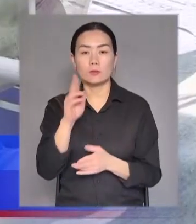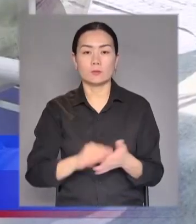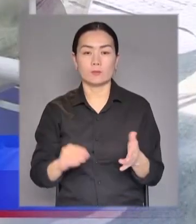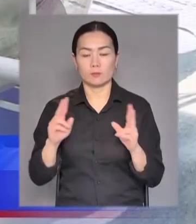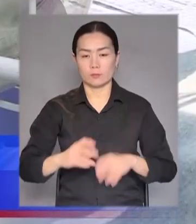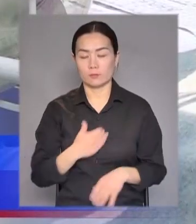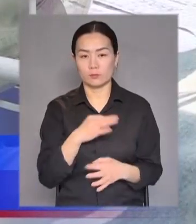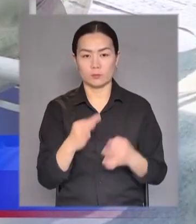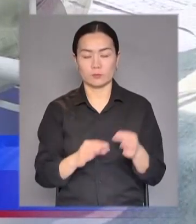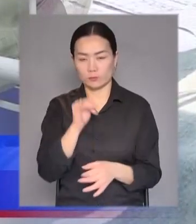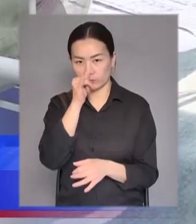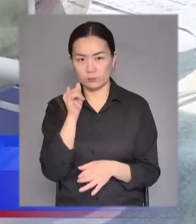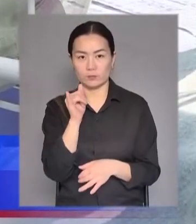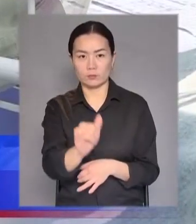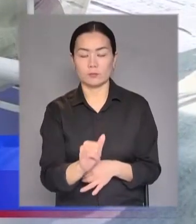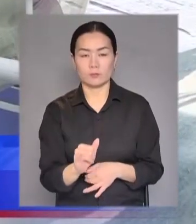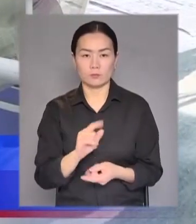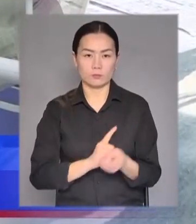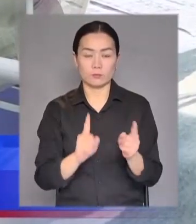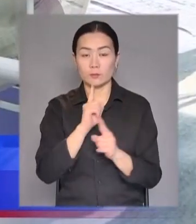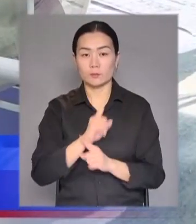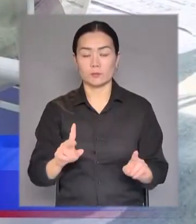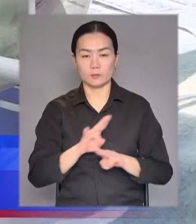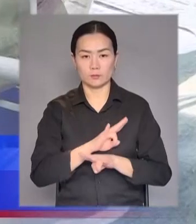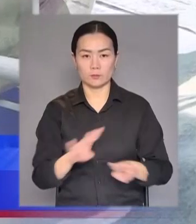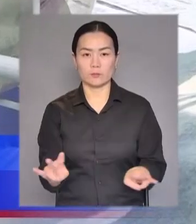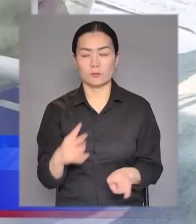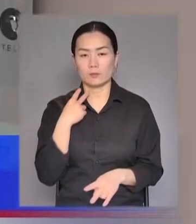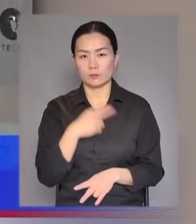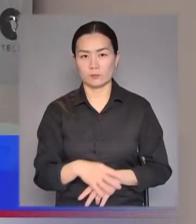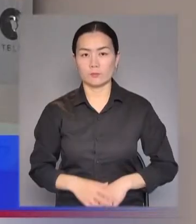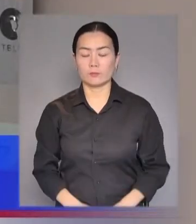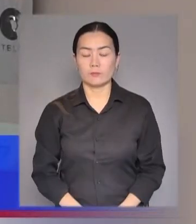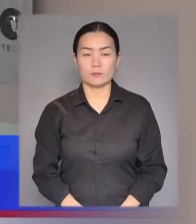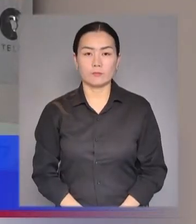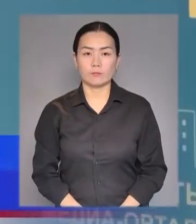на апелляцию на приговор суда на первой инстанции был оставлен без